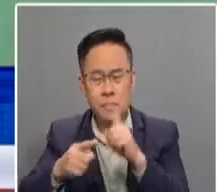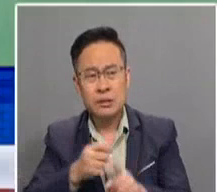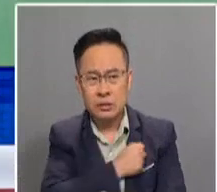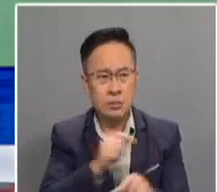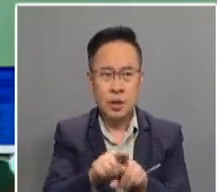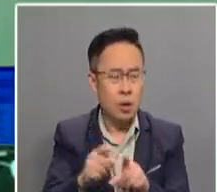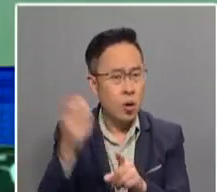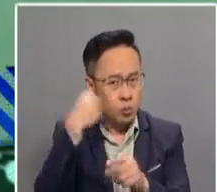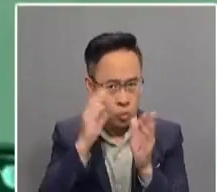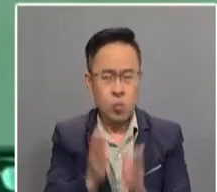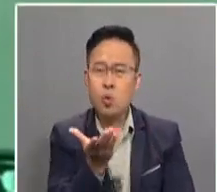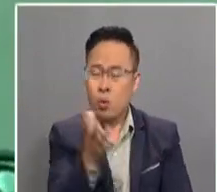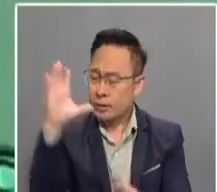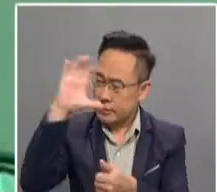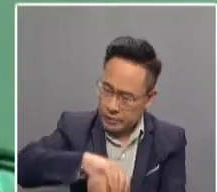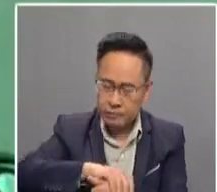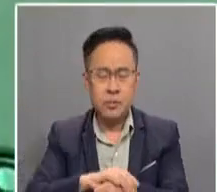ญาติพี่น้องก็อยากให้ประหารไปเลย